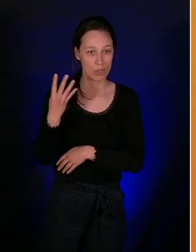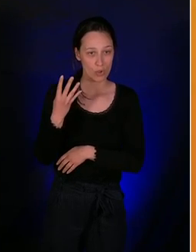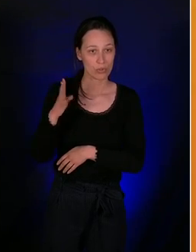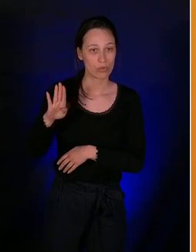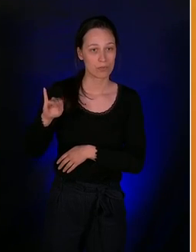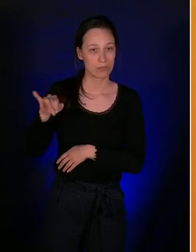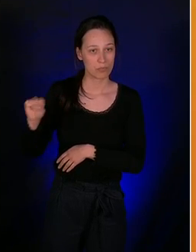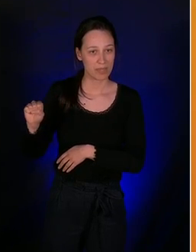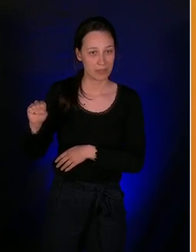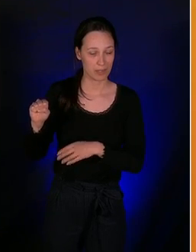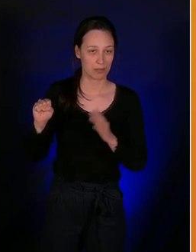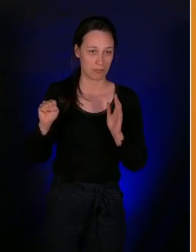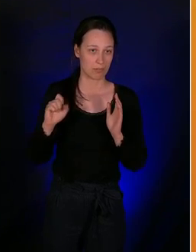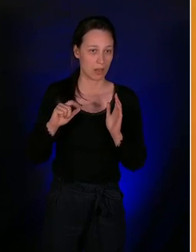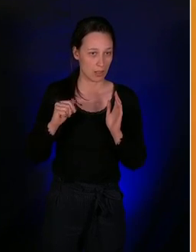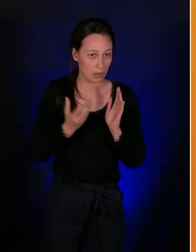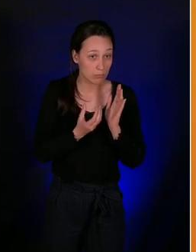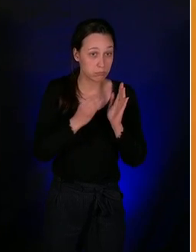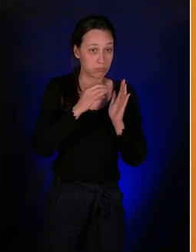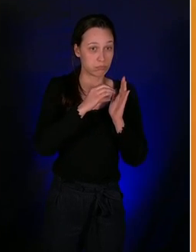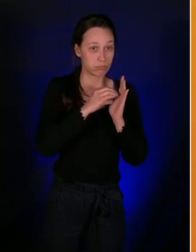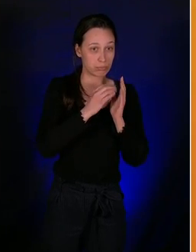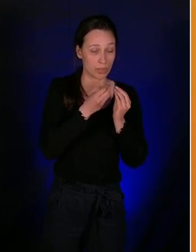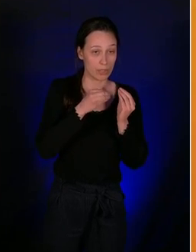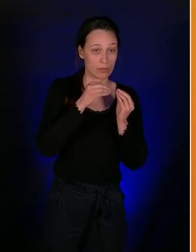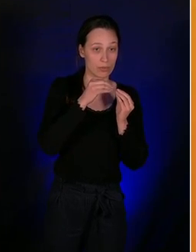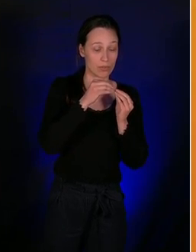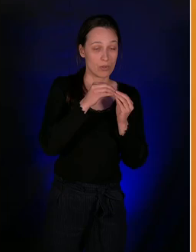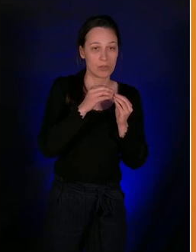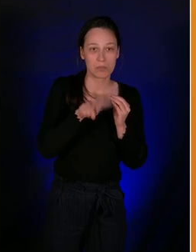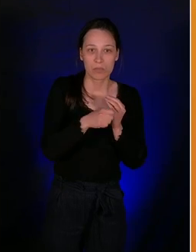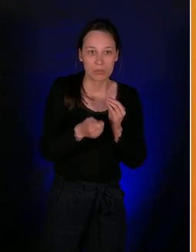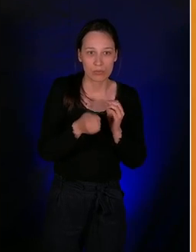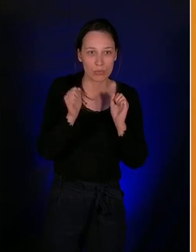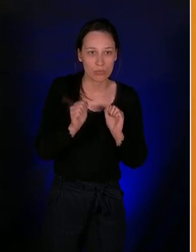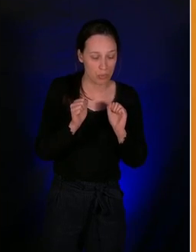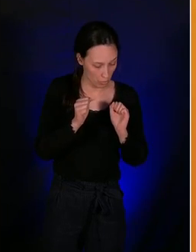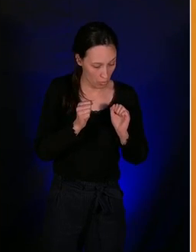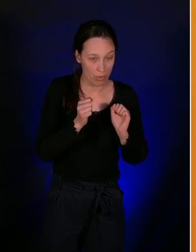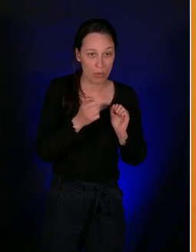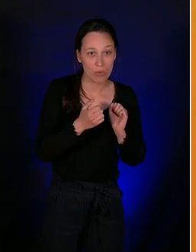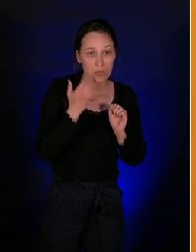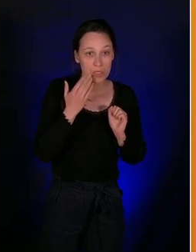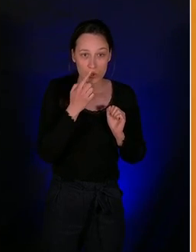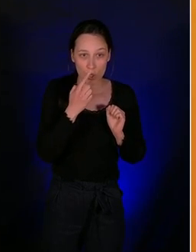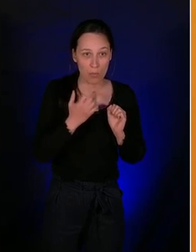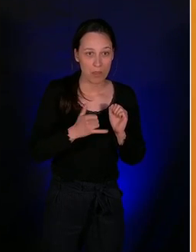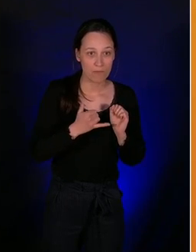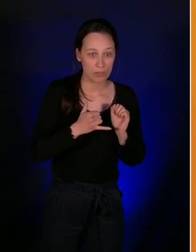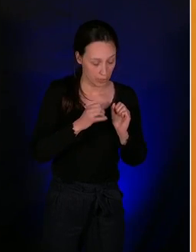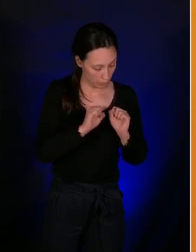Au 114 bis, donc. Bien entendu, il peut encore être développé. On est dans un document de